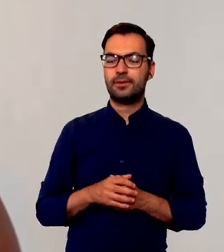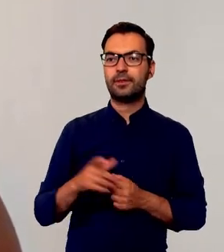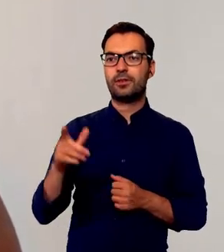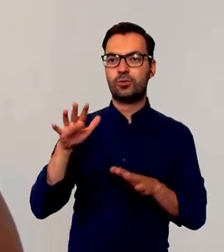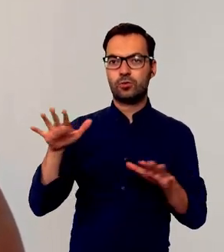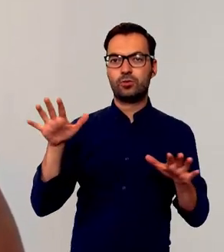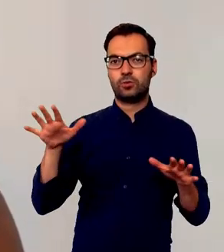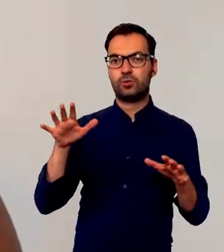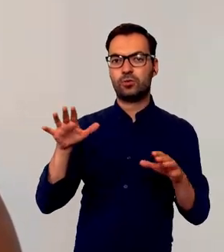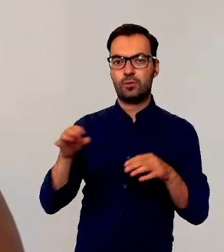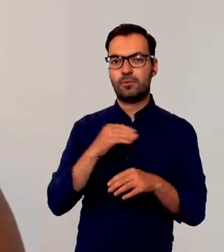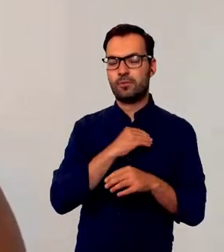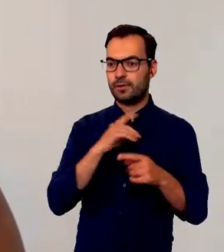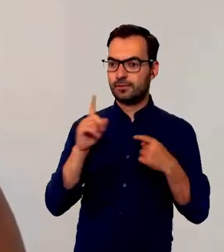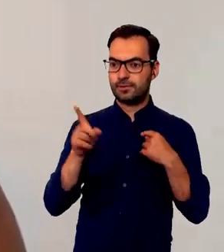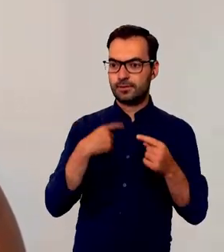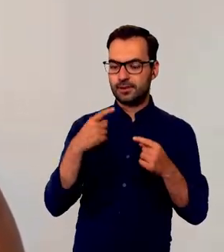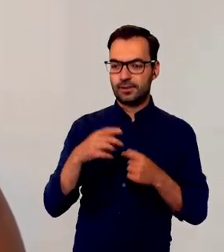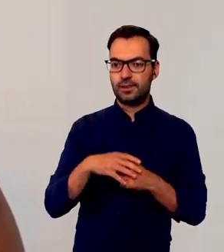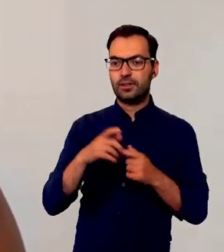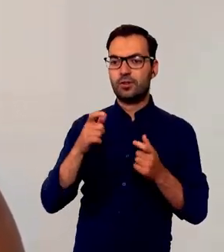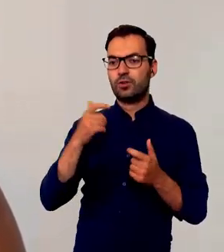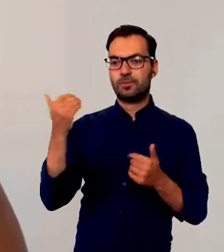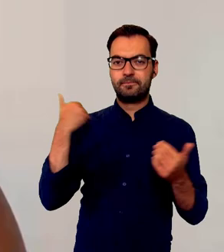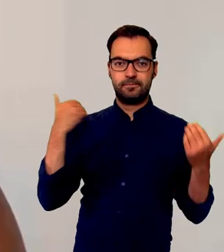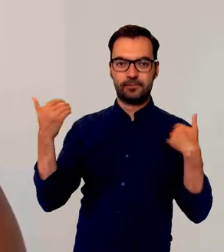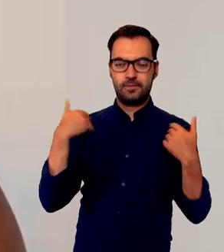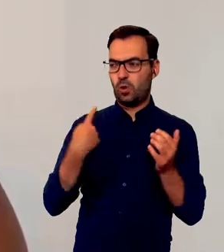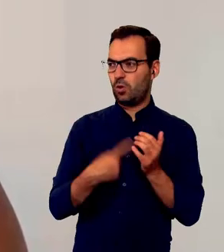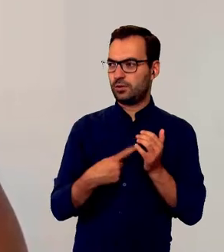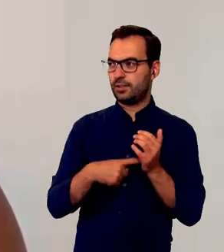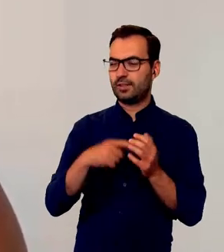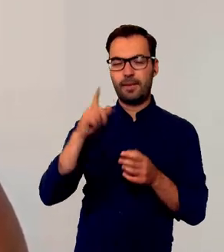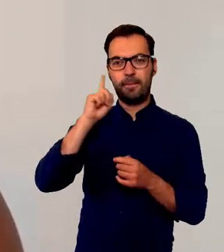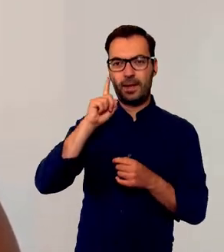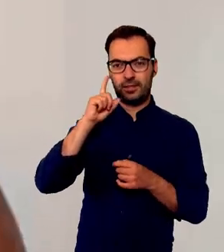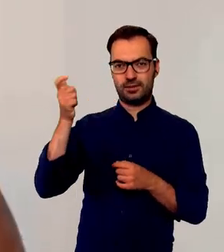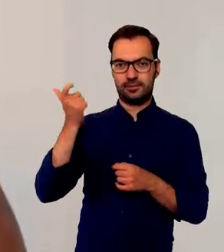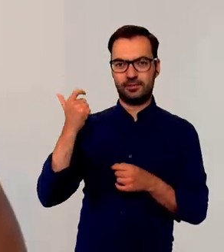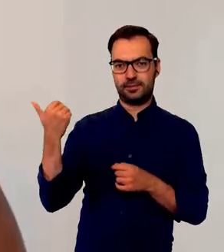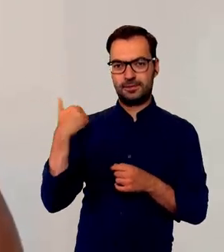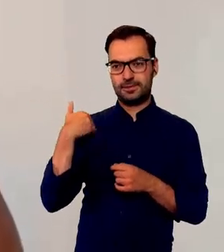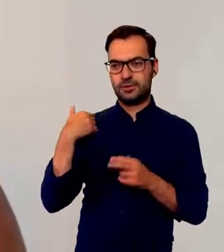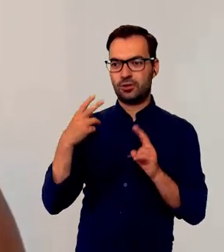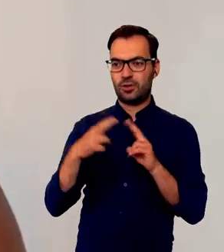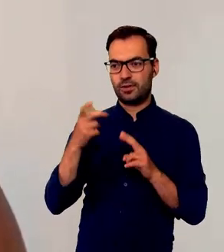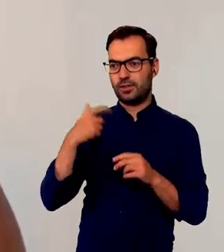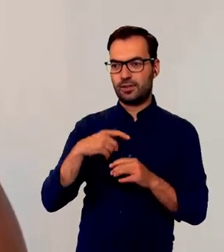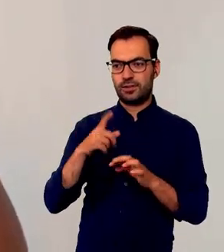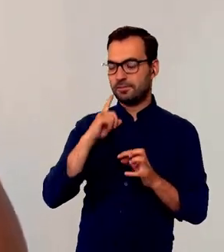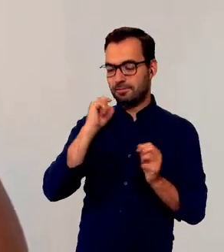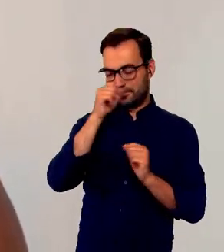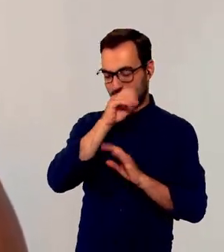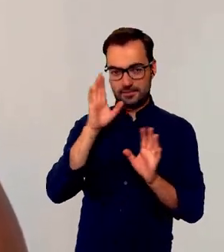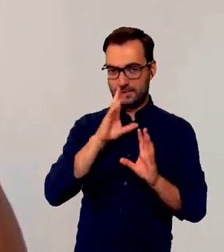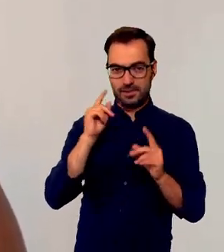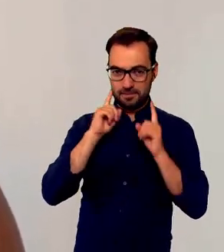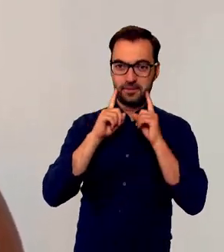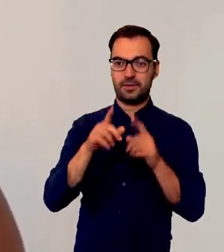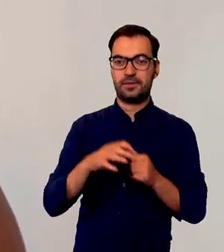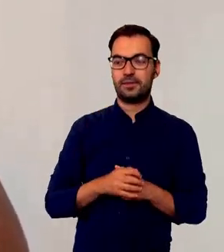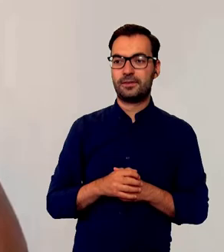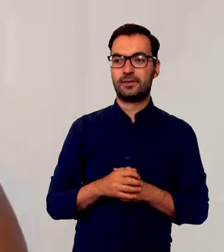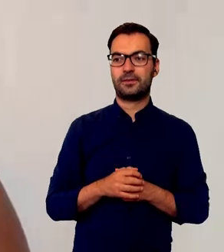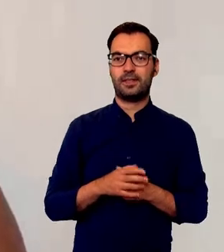napływa do mnie bardzo materiału. I zgłaszają się do mnie, ostatnio zgłosił się do mnie mężczyzna, żadna fikcja literacka,